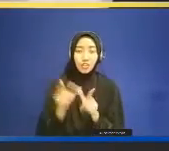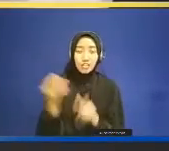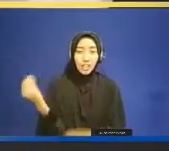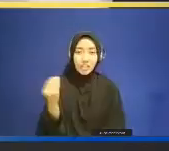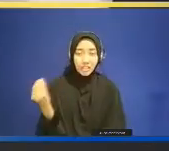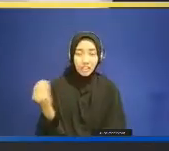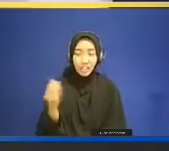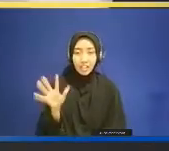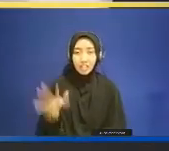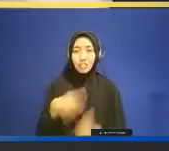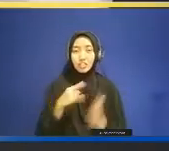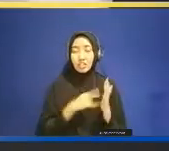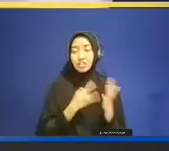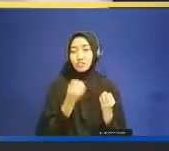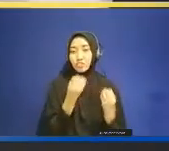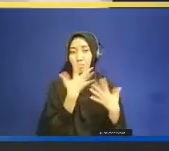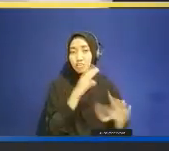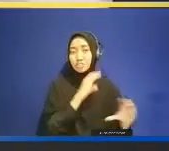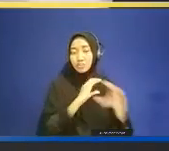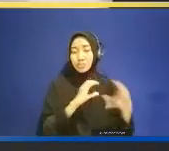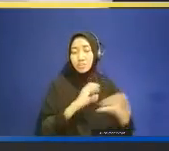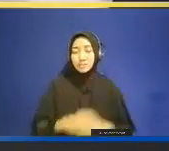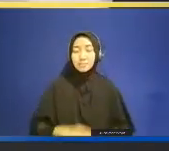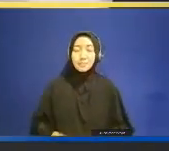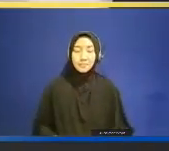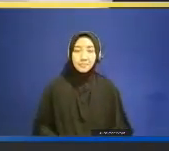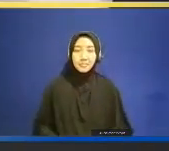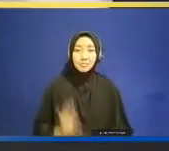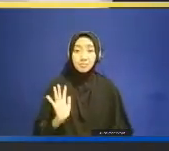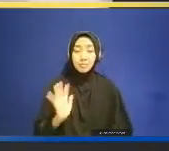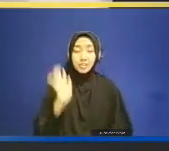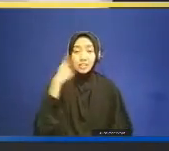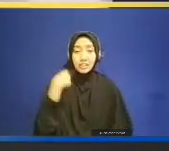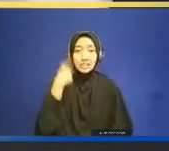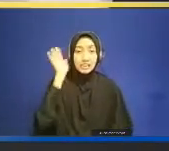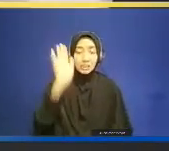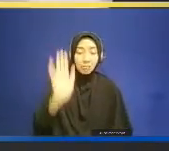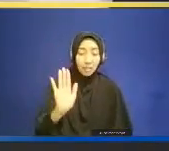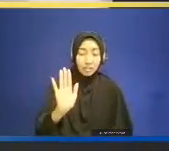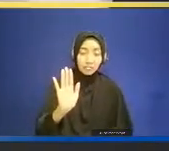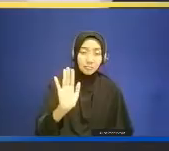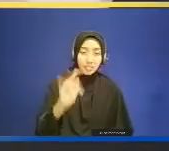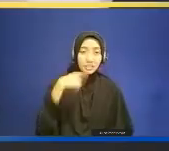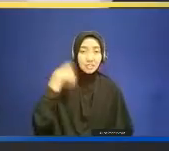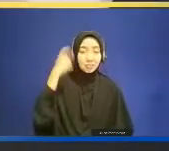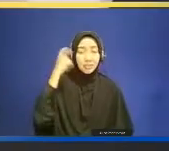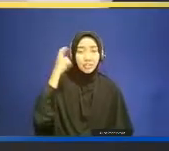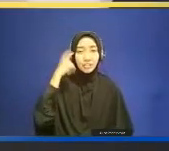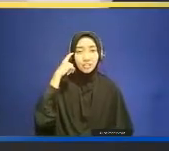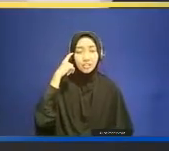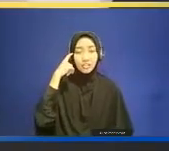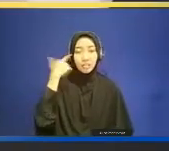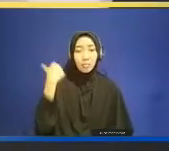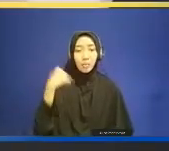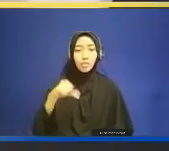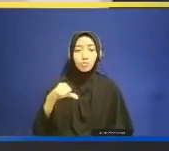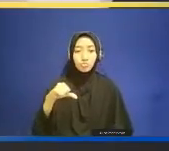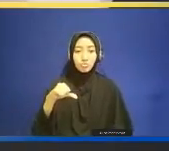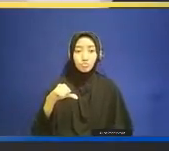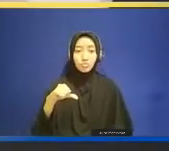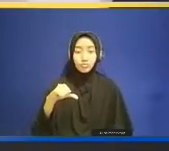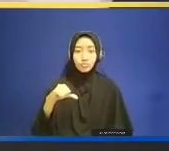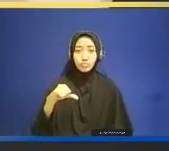bidang teknologi informasi dan komunikasi kedepan saya kira menjadi Apa hal baru yang